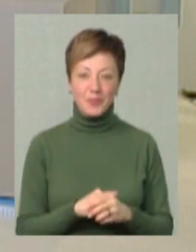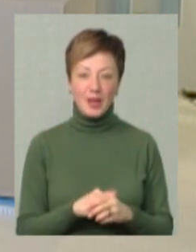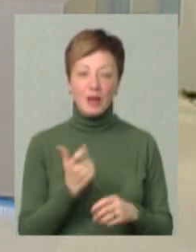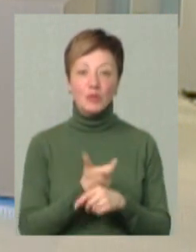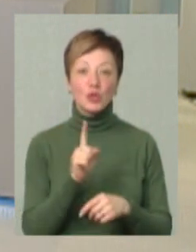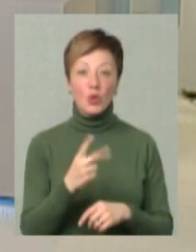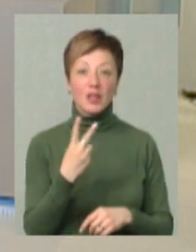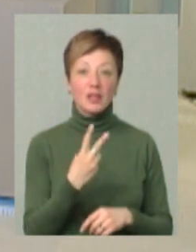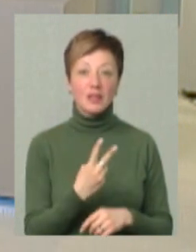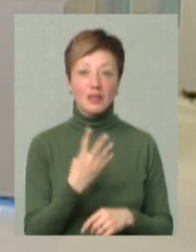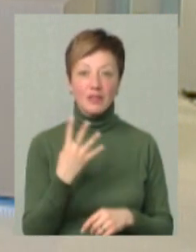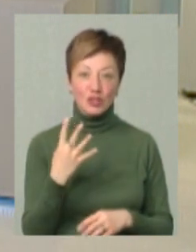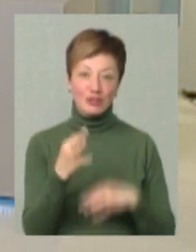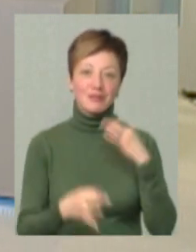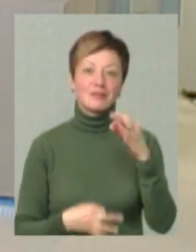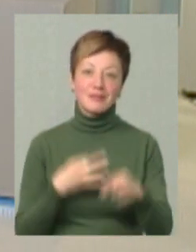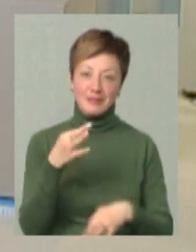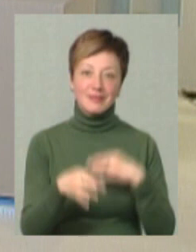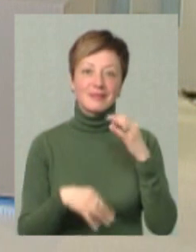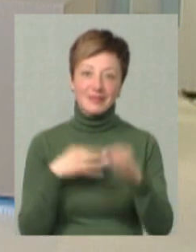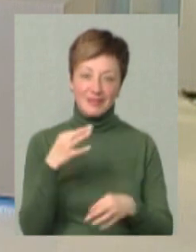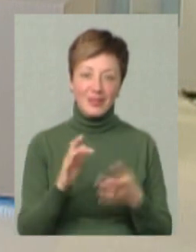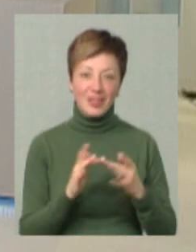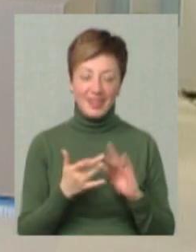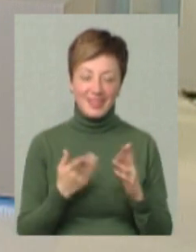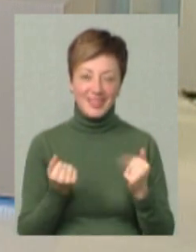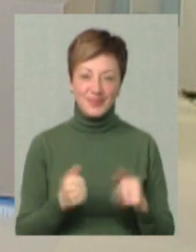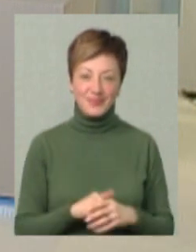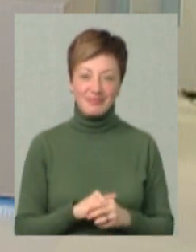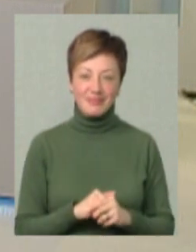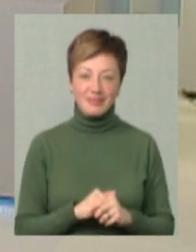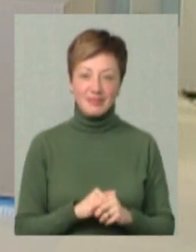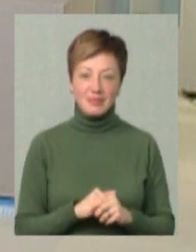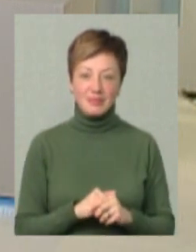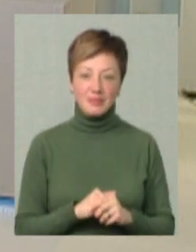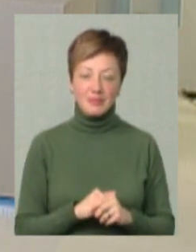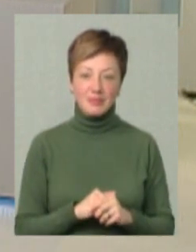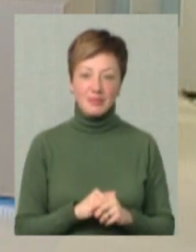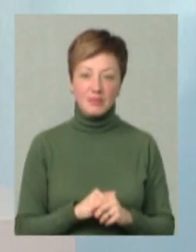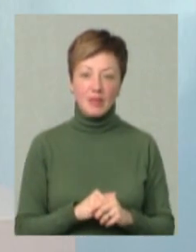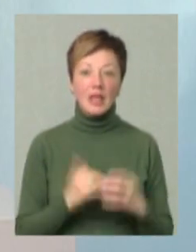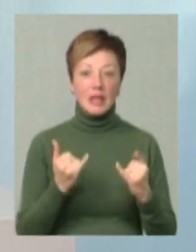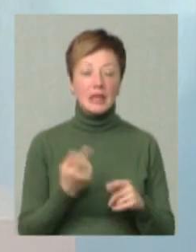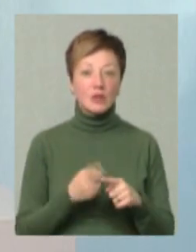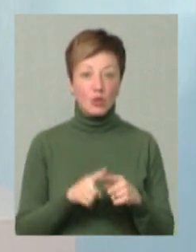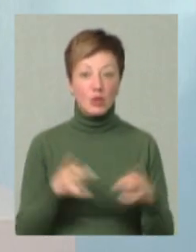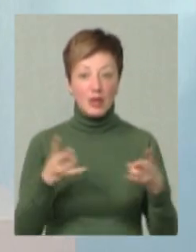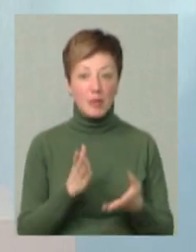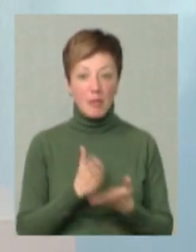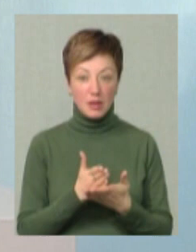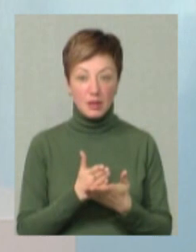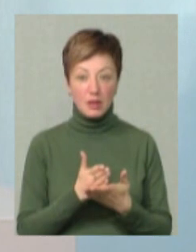Більше того, 24/7 цілодобово в онлайн. Навіть так. І для цього треба